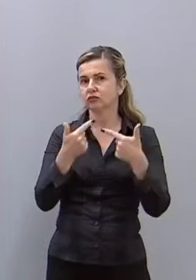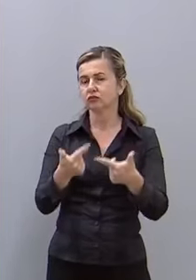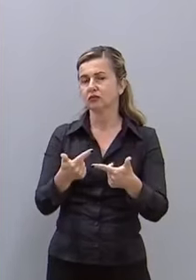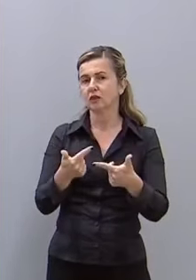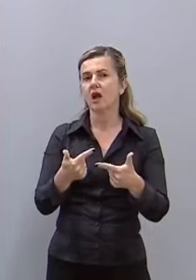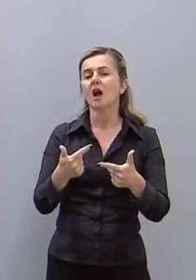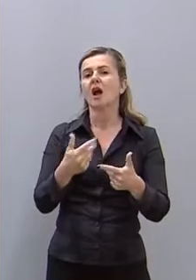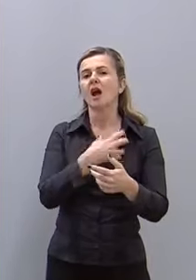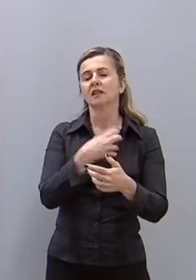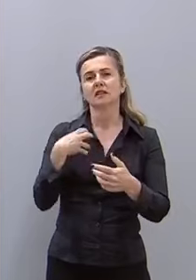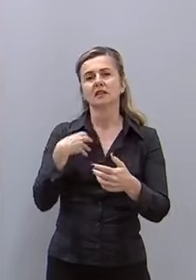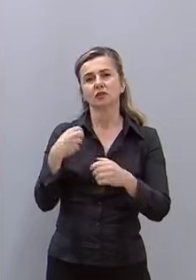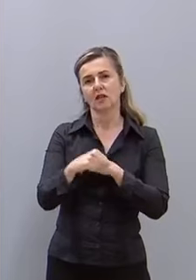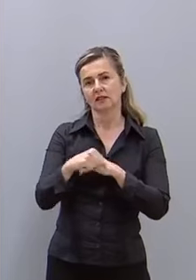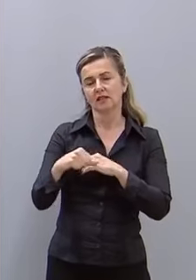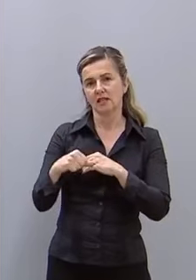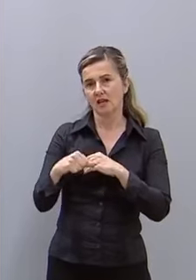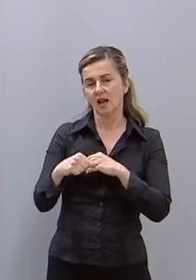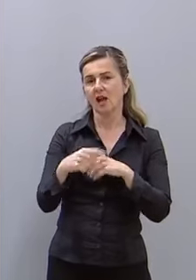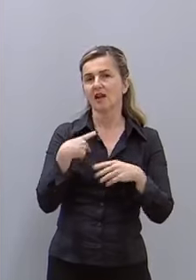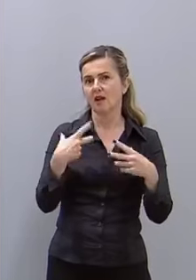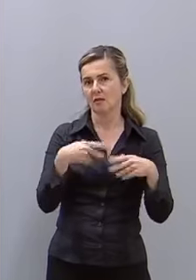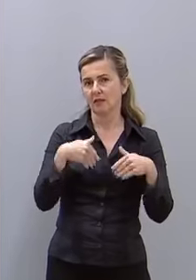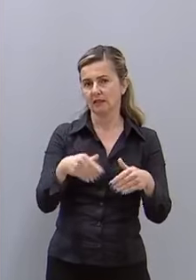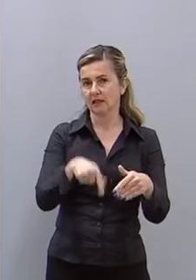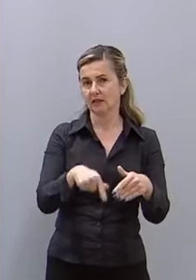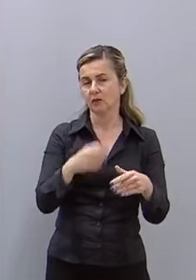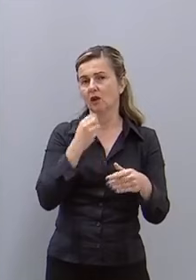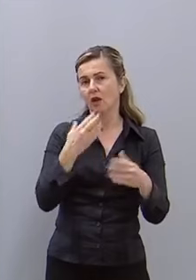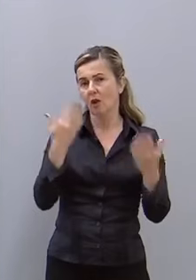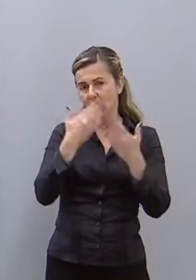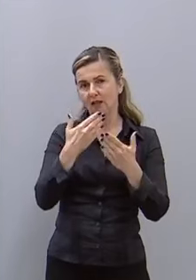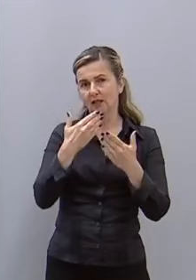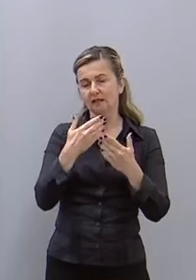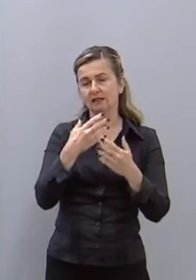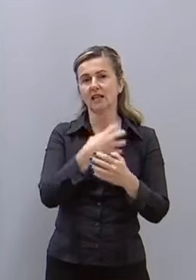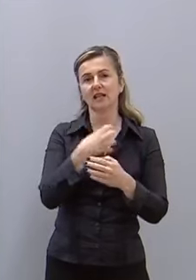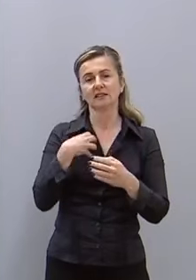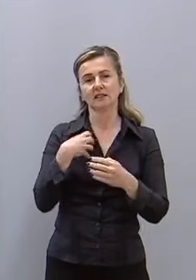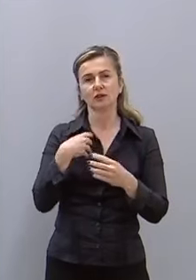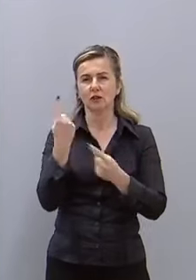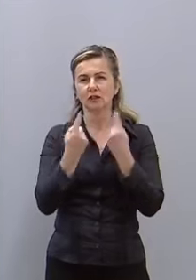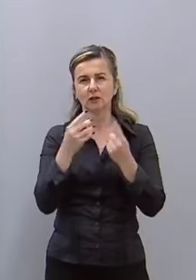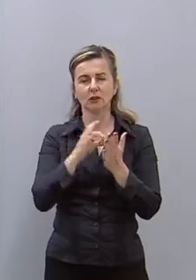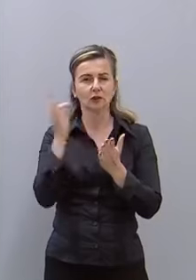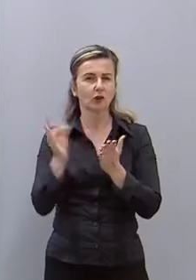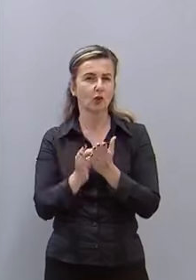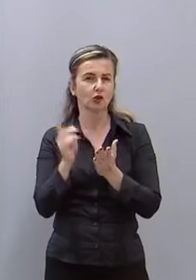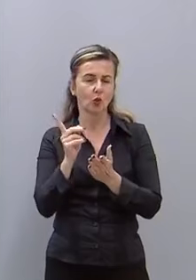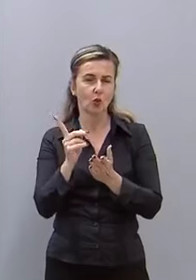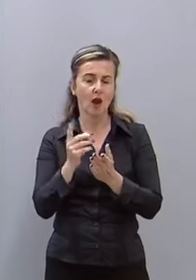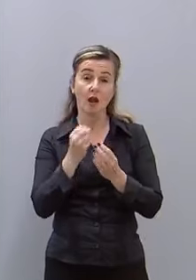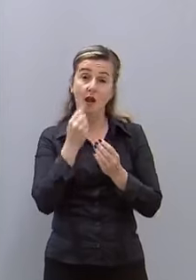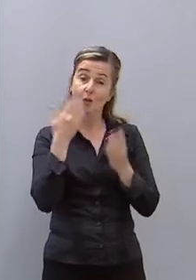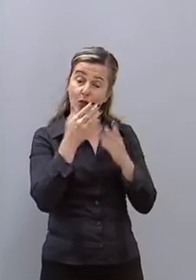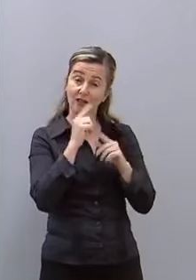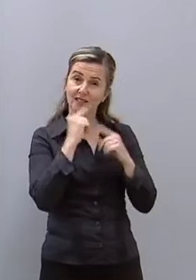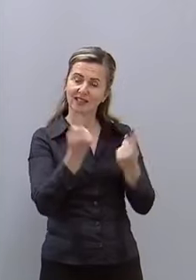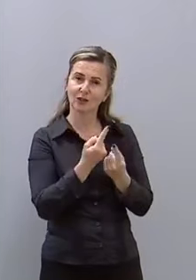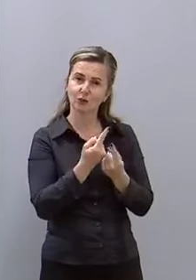stefania segnale che qui con noi la ringraziamo buonasera assessore la situazione oggi qual è buonasera buonasera tutti